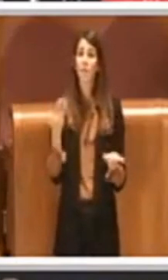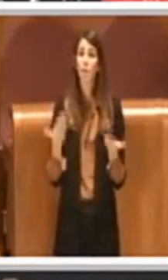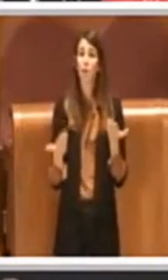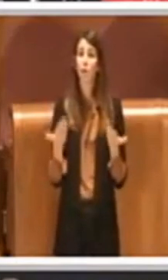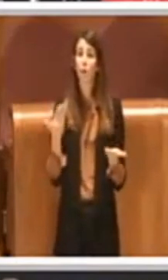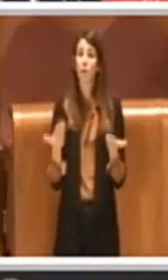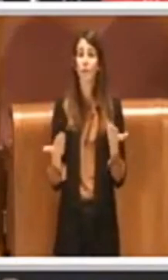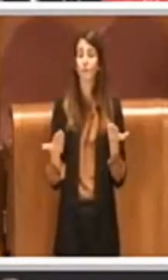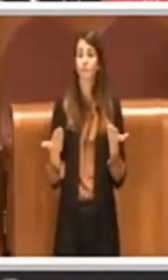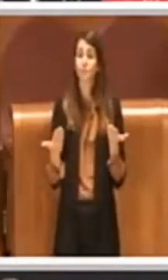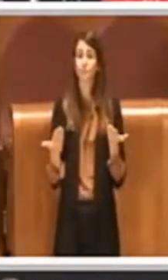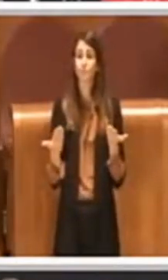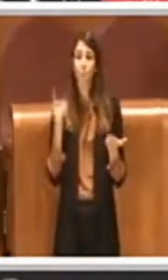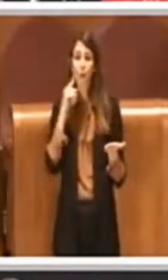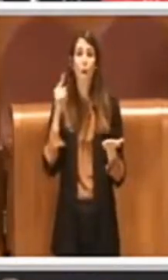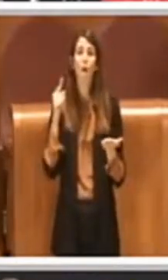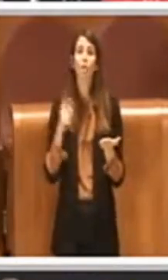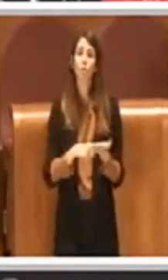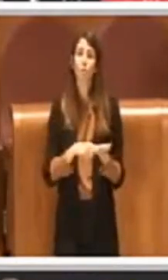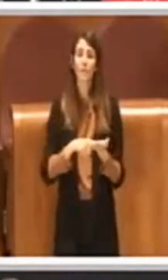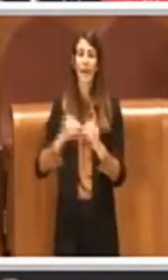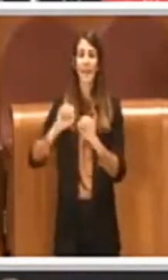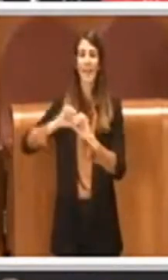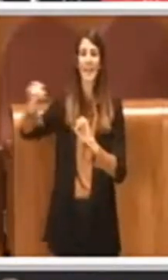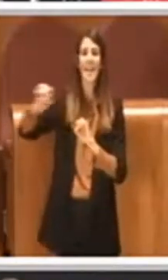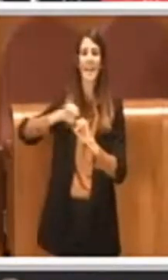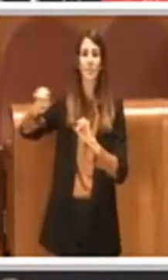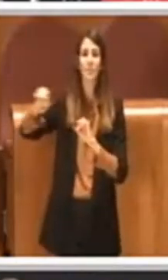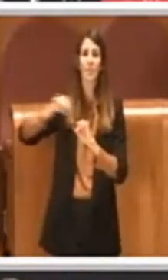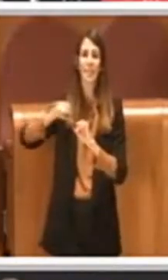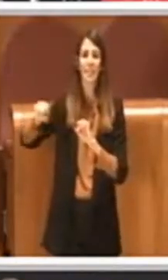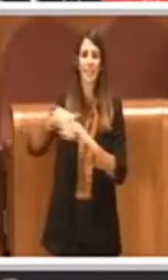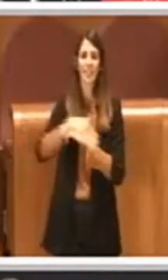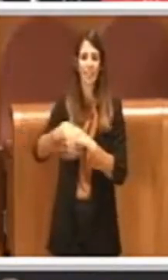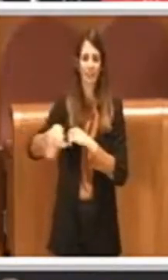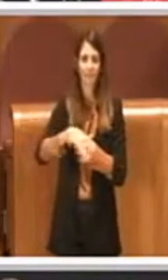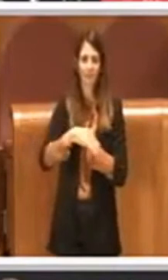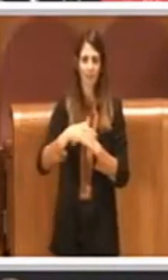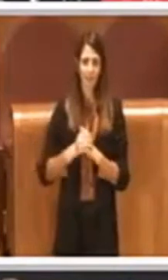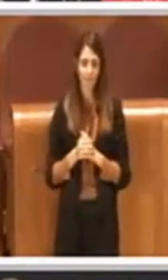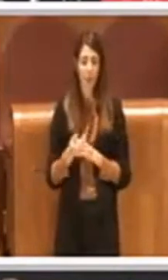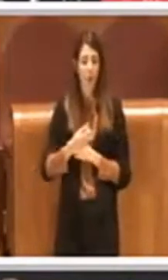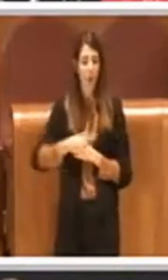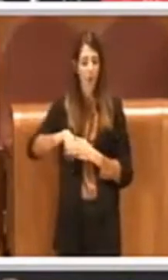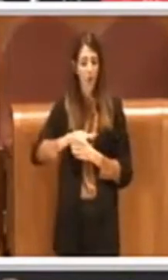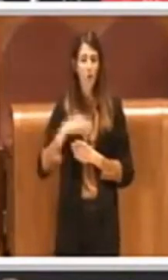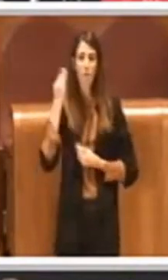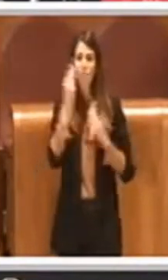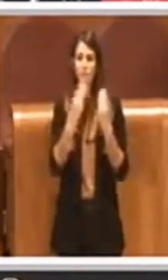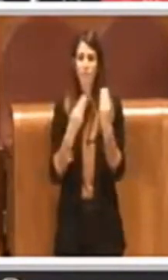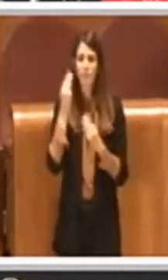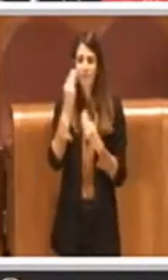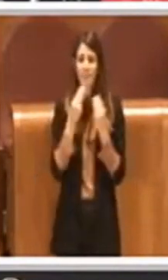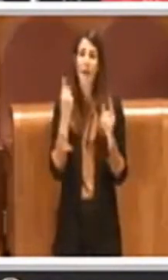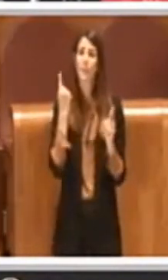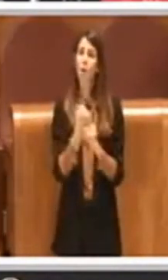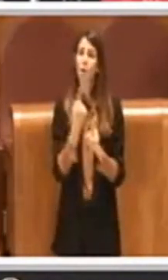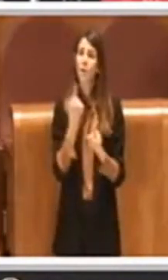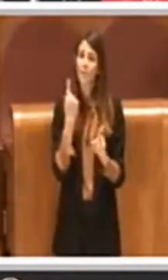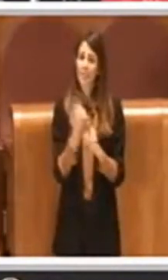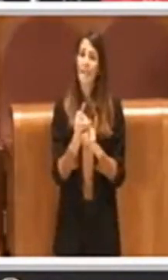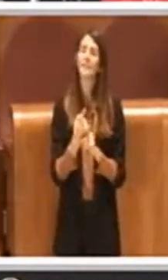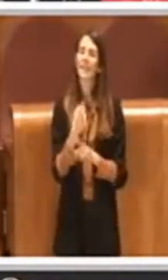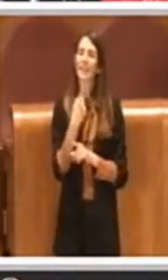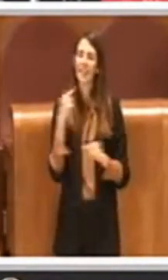sostanzialmente ripristinare i cassonetti stradali ecco noi non riteniamo che si possa e si debba rispettare la salute